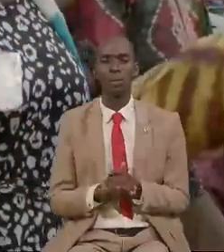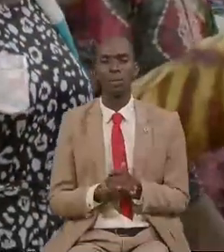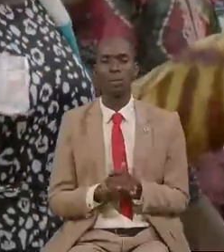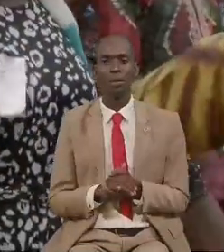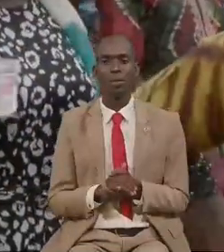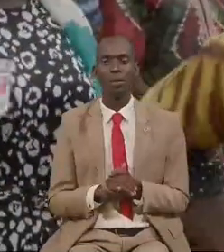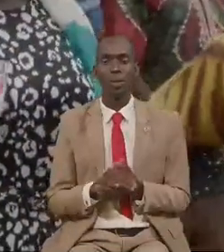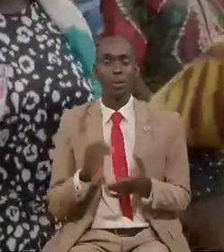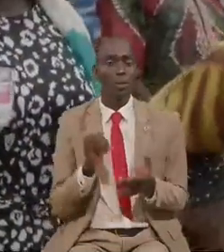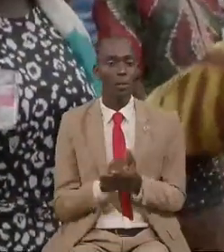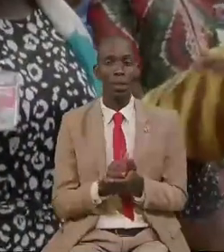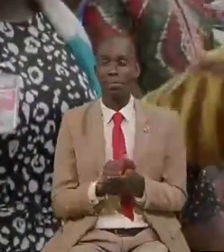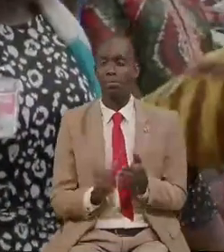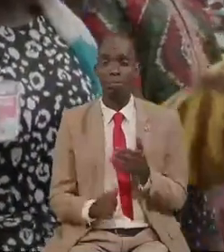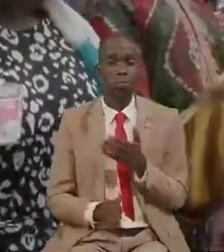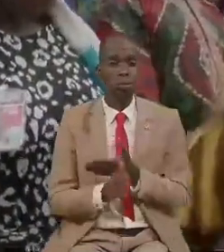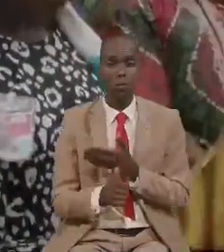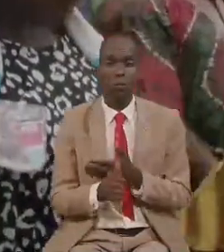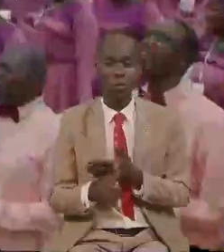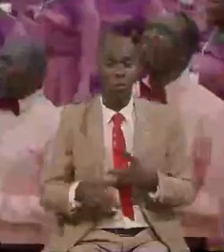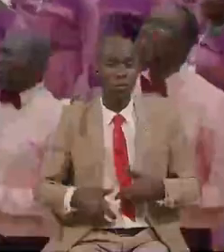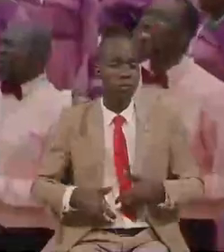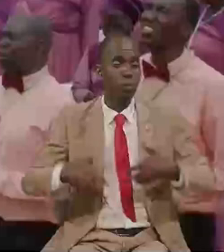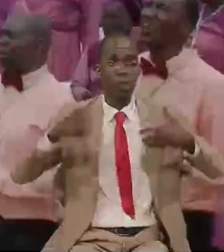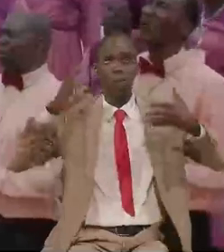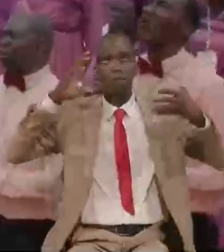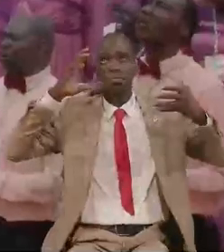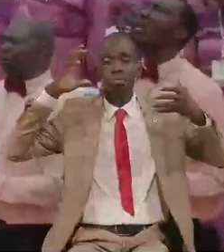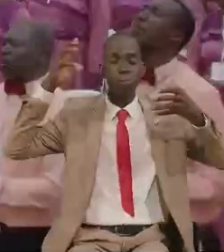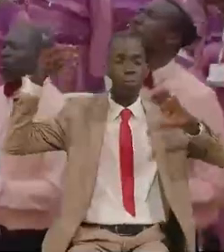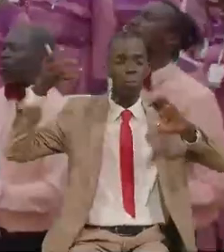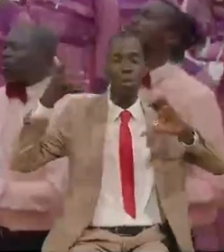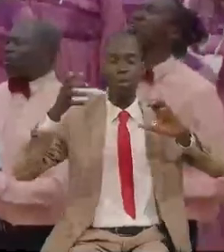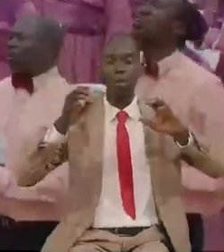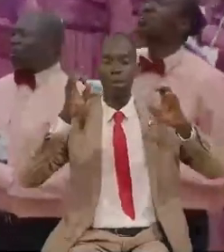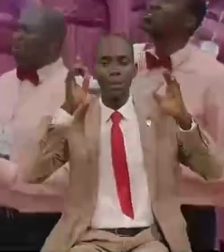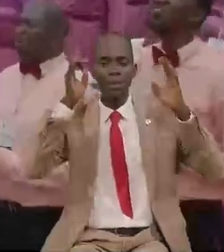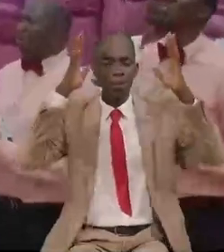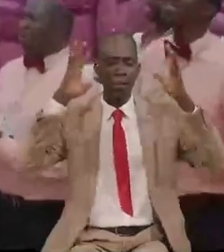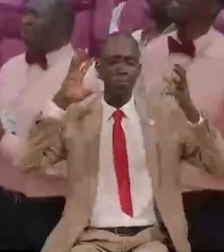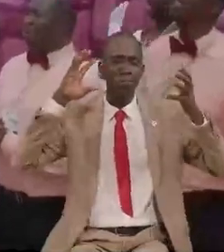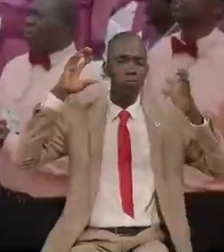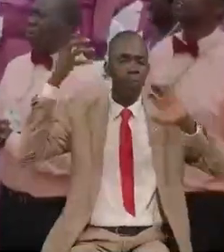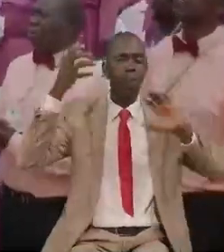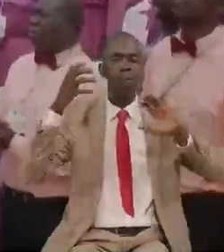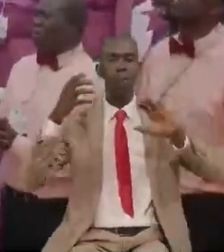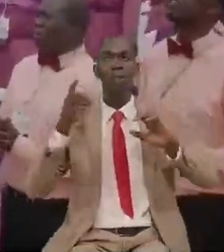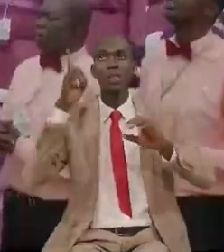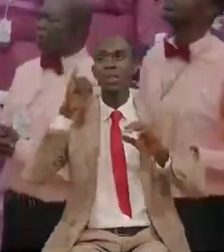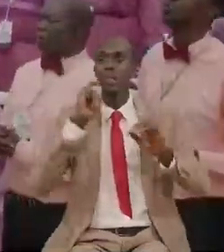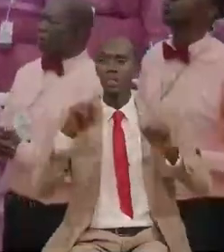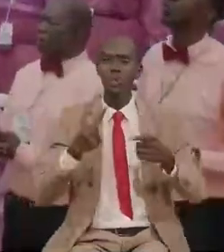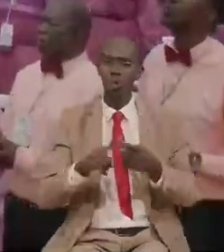Ce tempérament chaud, ce tempérament violent capable de t'amener à